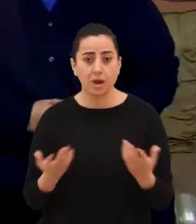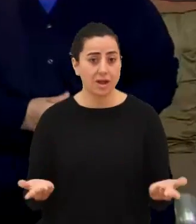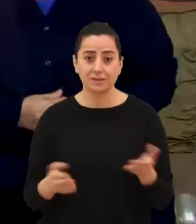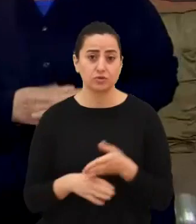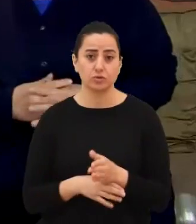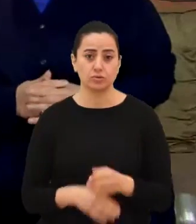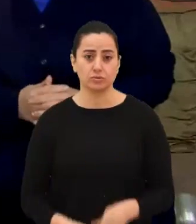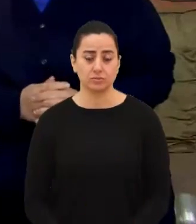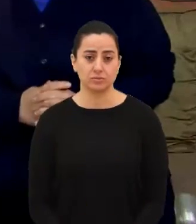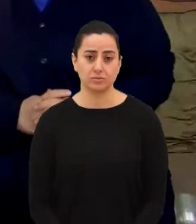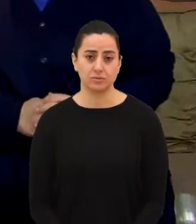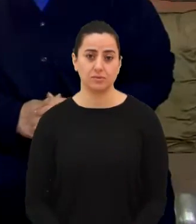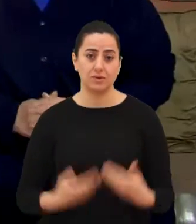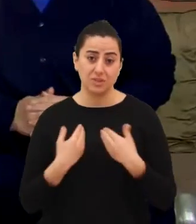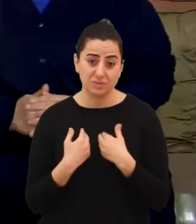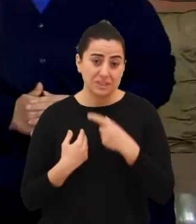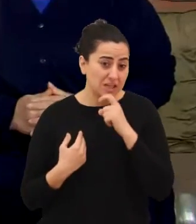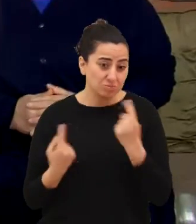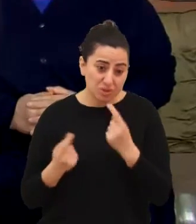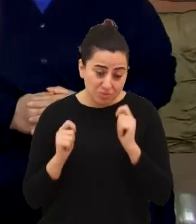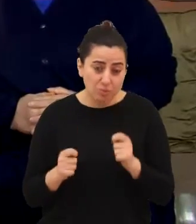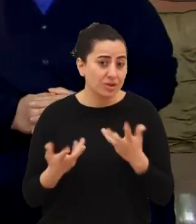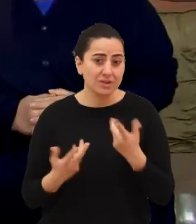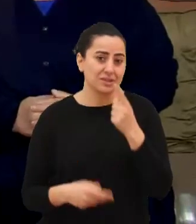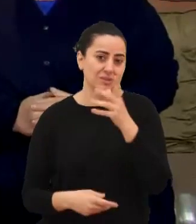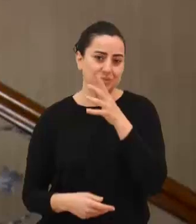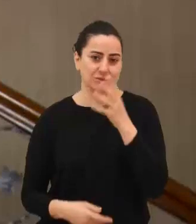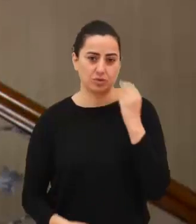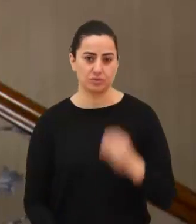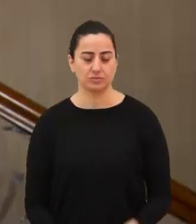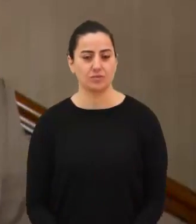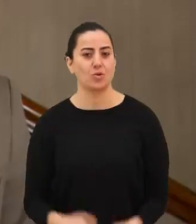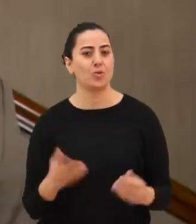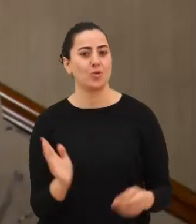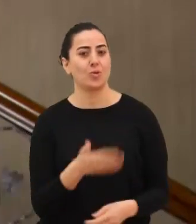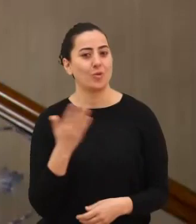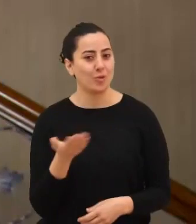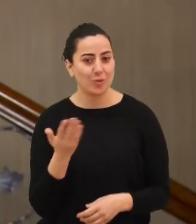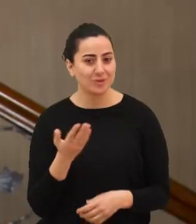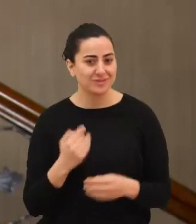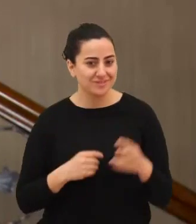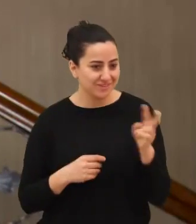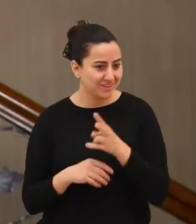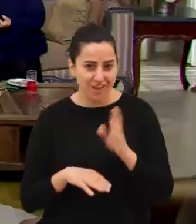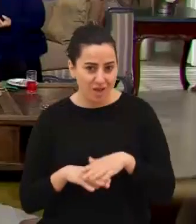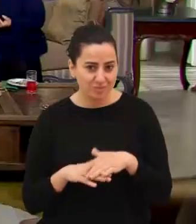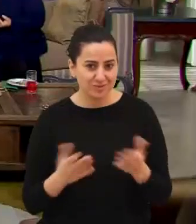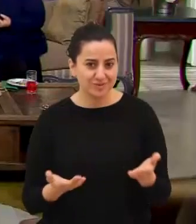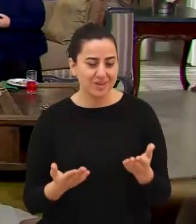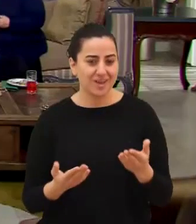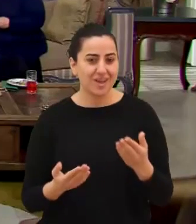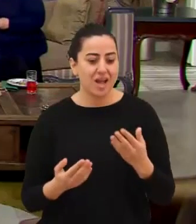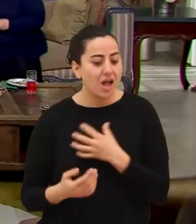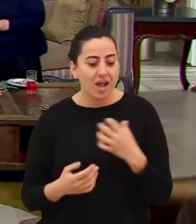Acaba hangisi doğrudur? Biz yanlış bir şey mi yapıyoruz? Sizden öğrenelim istedik. Oho, siz ne inemsiz hanımlar.